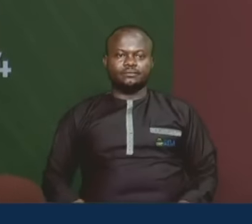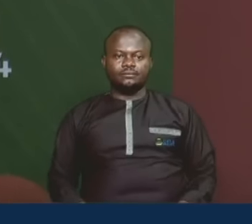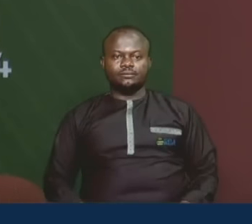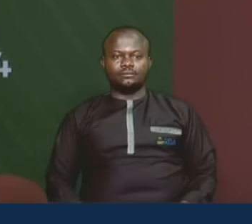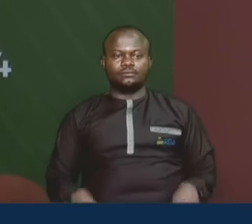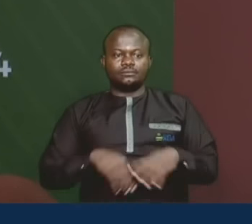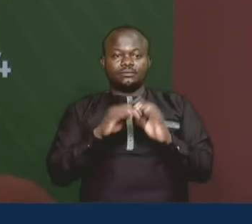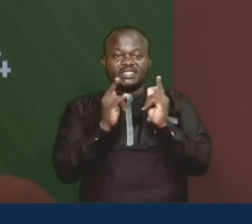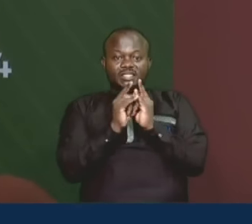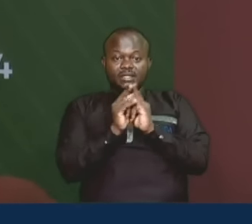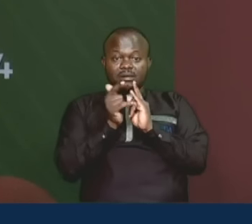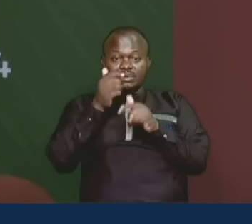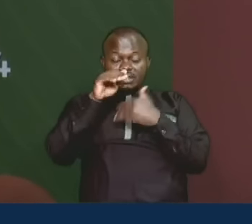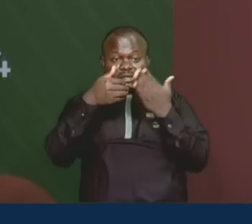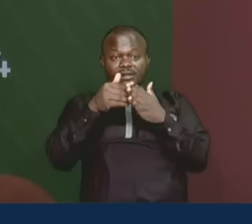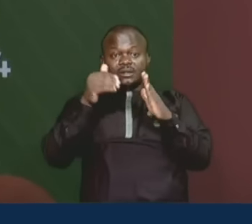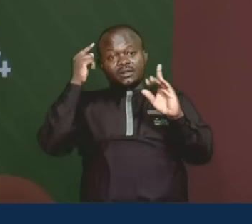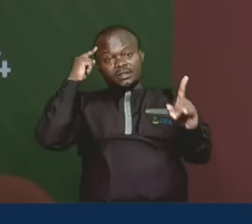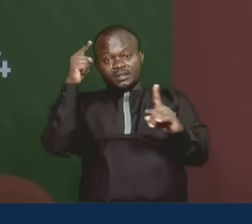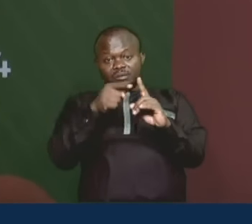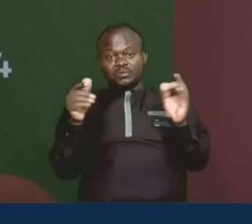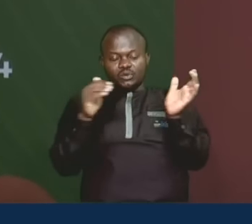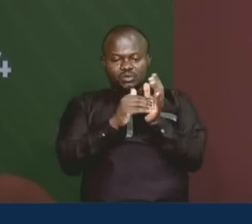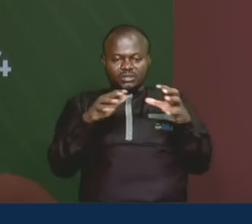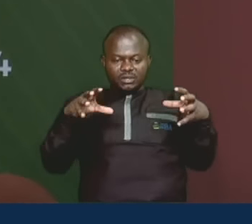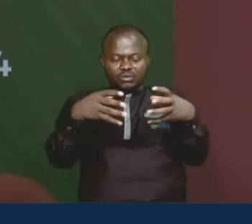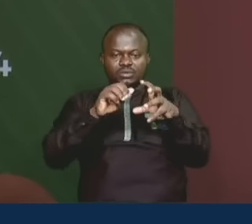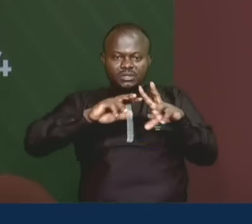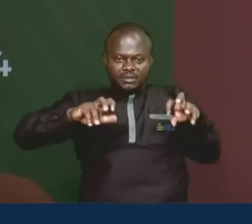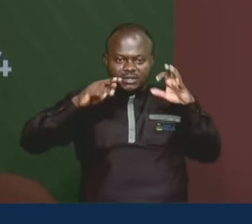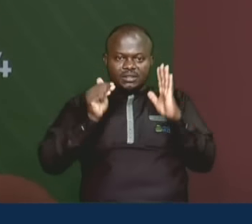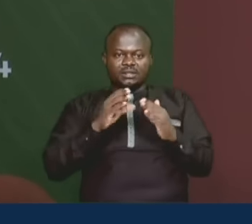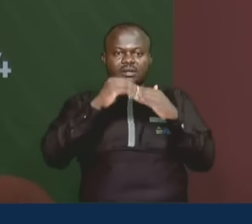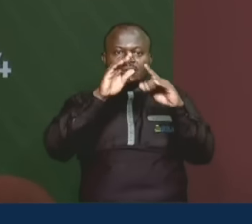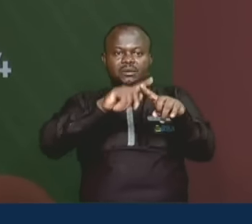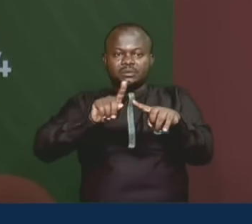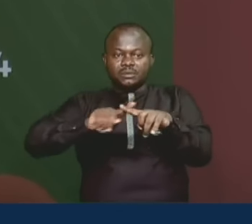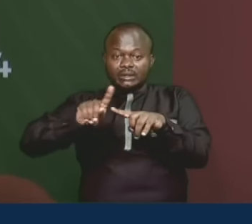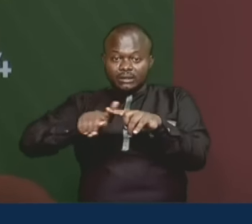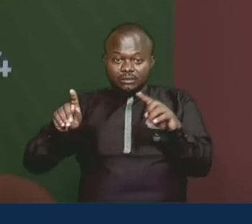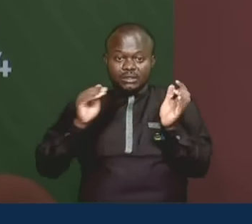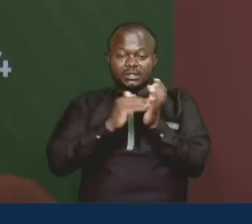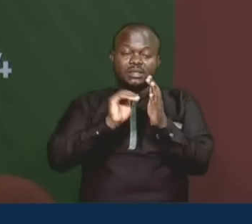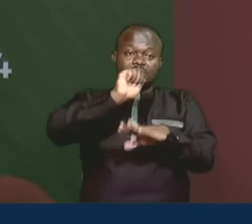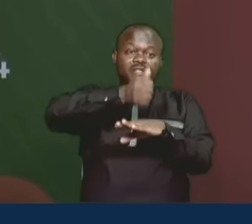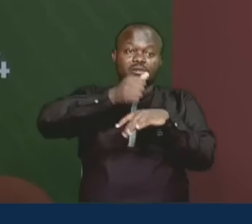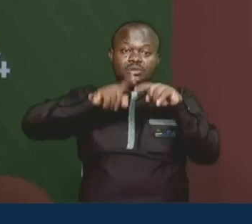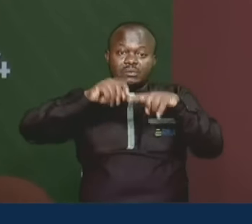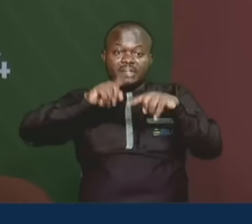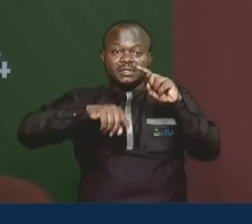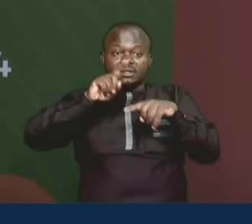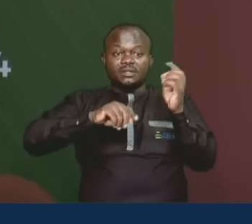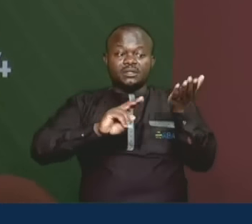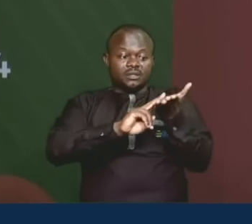rero igamije kongera guhuza abashakashatsi, abayobozi batandukanye bashyiraho za politiki